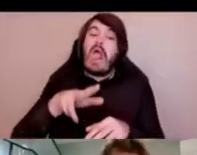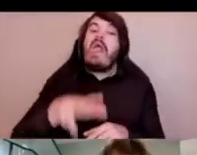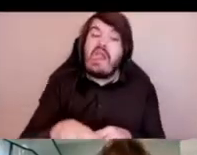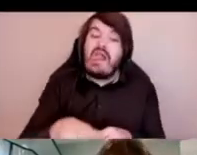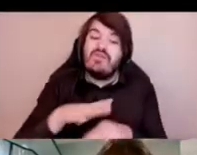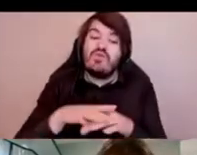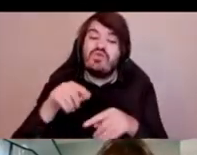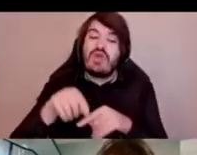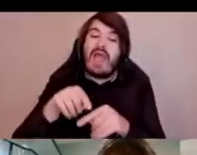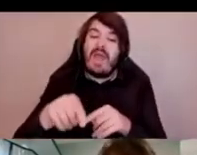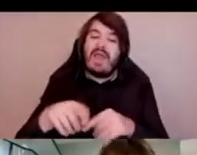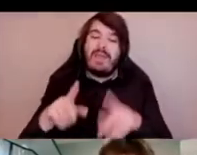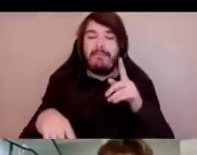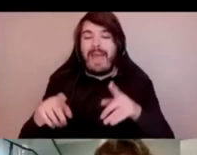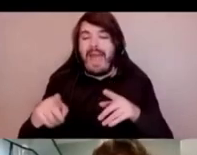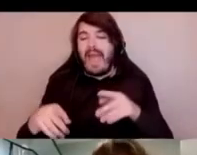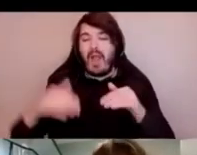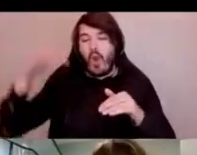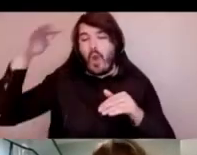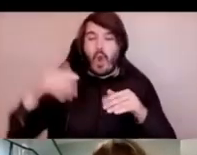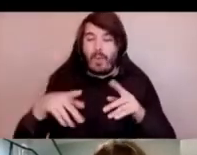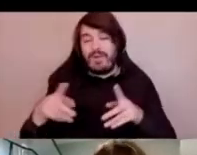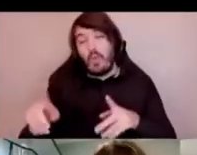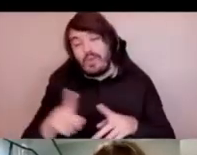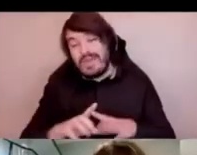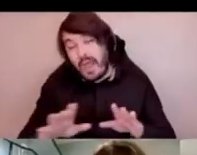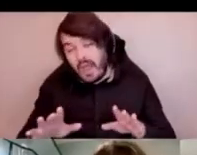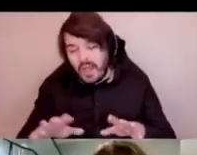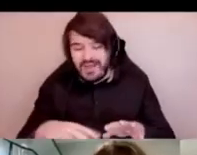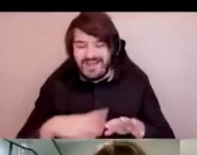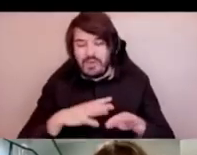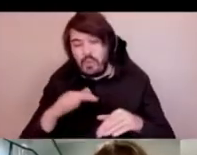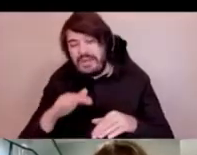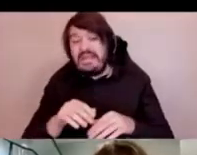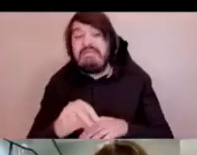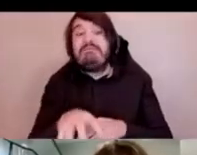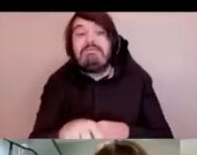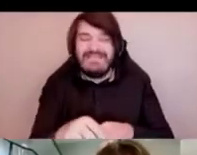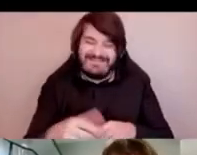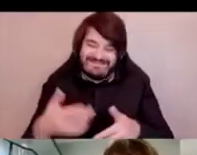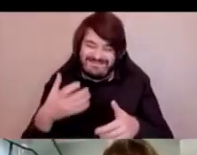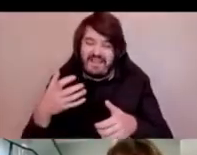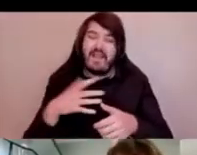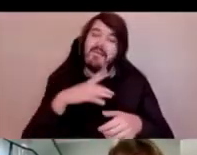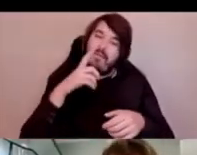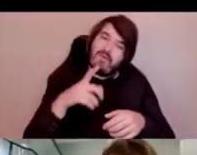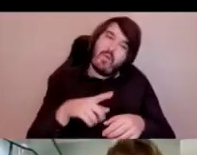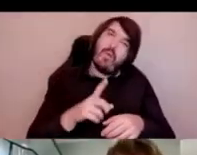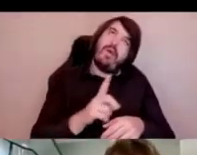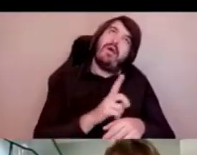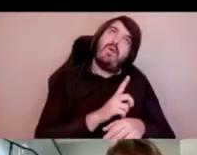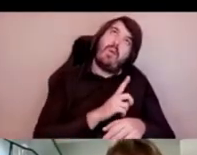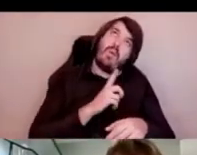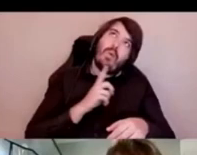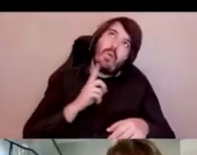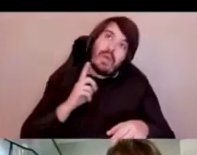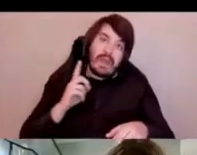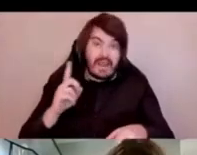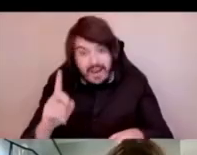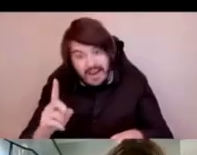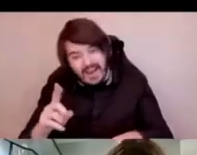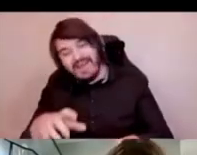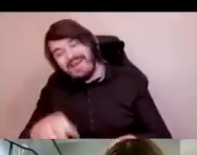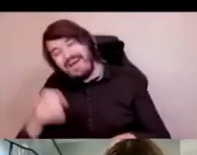Ça dépend de nos longueurs de bras, là. Mais on voit ici que la personne va devoir contourner tout le petit bac et aller de l'autre